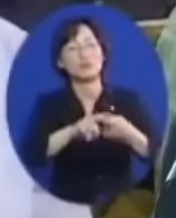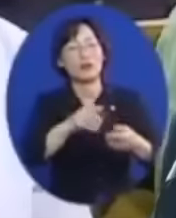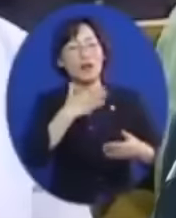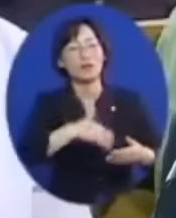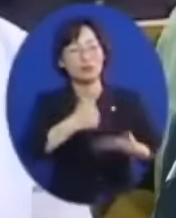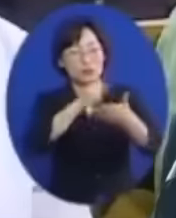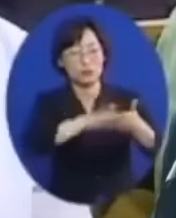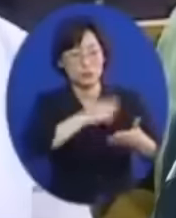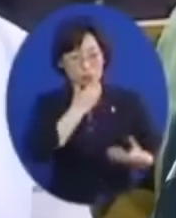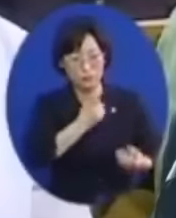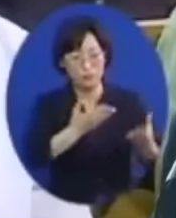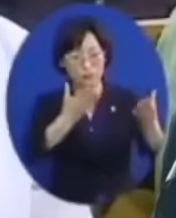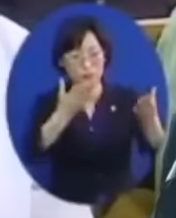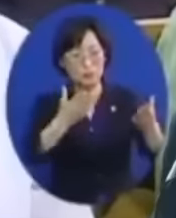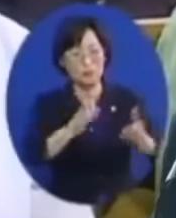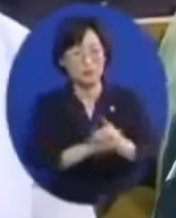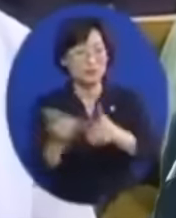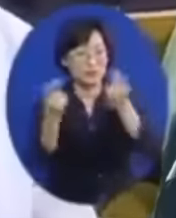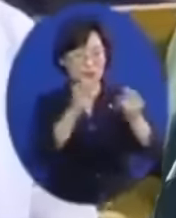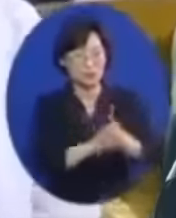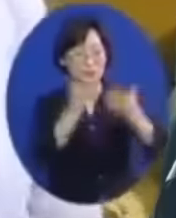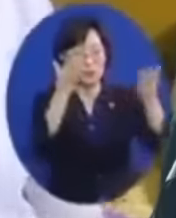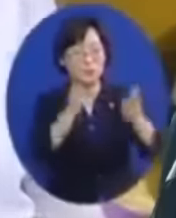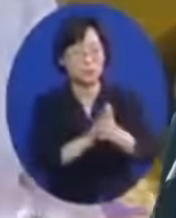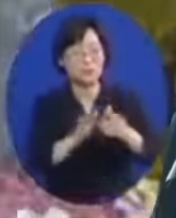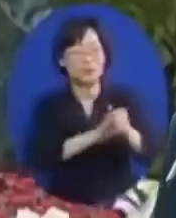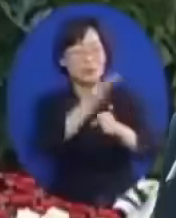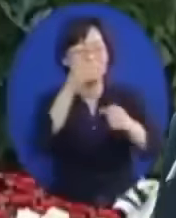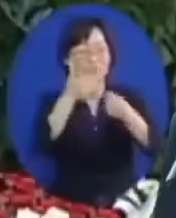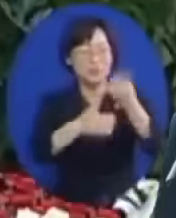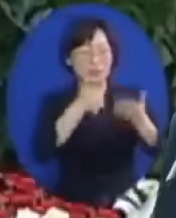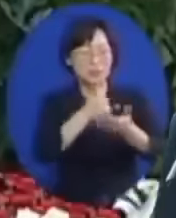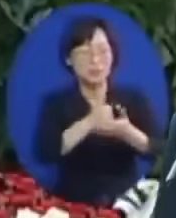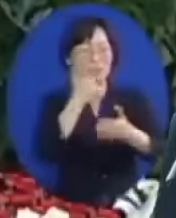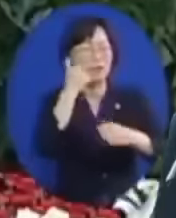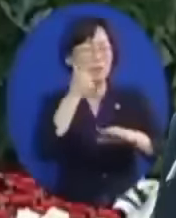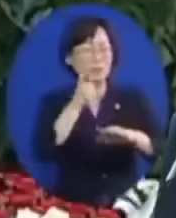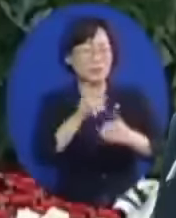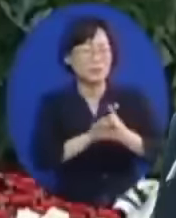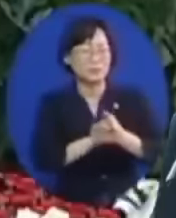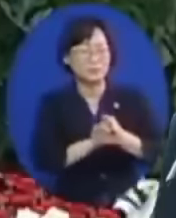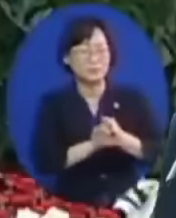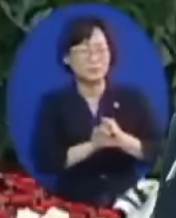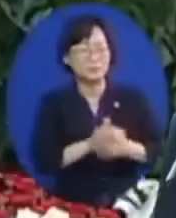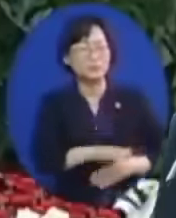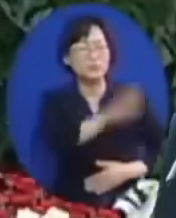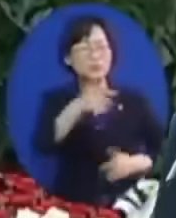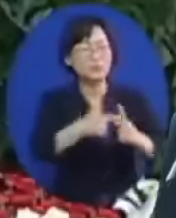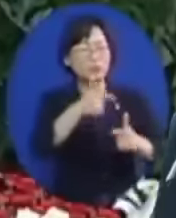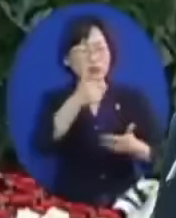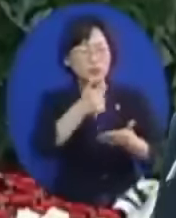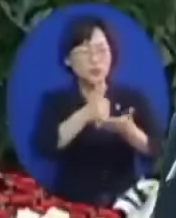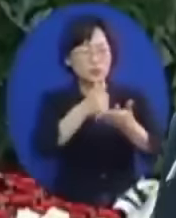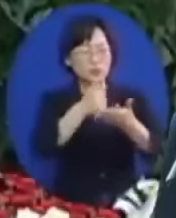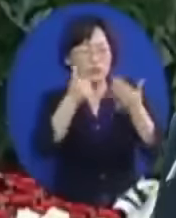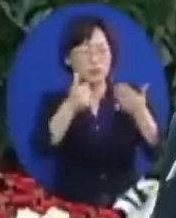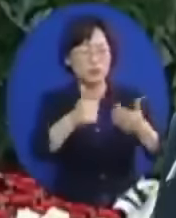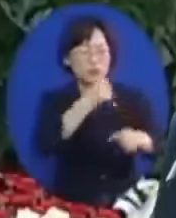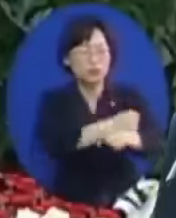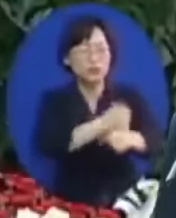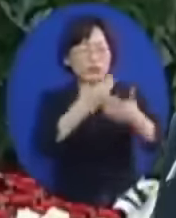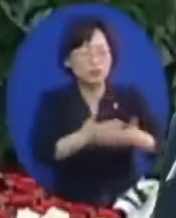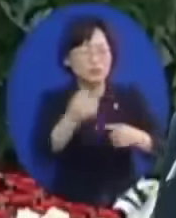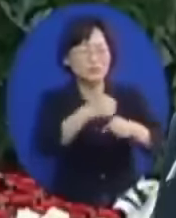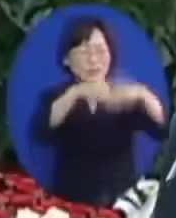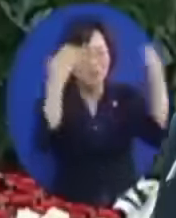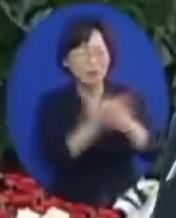이름으로 축원합니다. 우리 고개 숙여 기도드리겠습니다. 살아계신 아버지 하나님, 우리 주 예수께서 수고하고 무거운 짐진 자들은